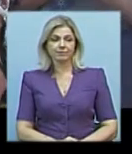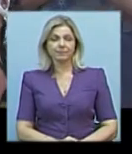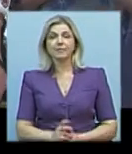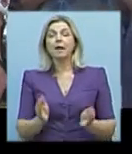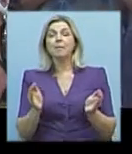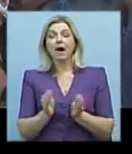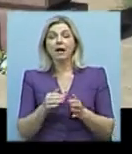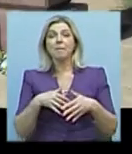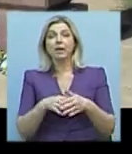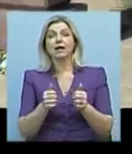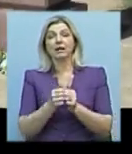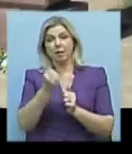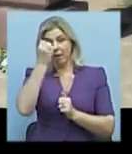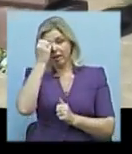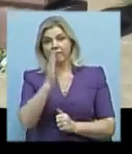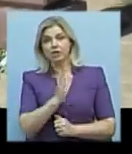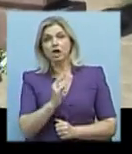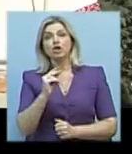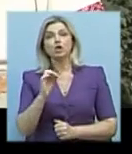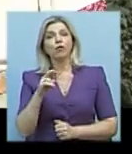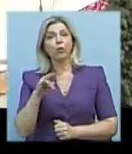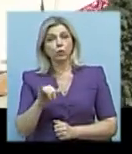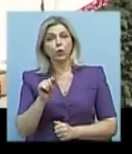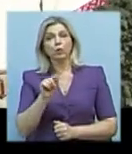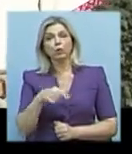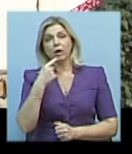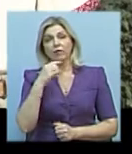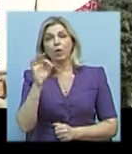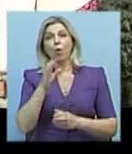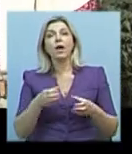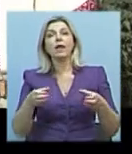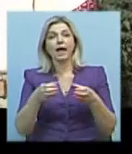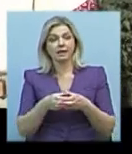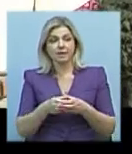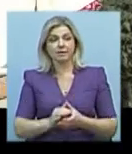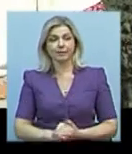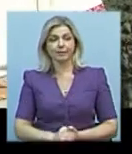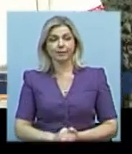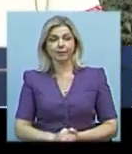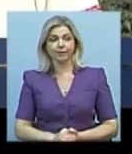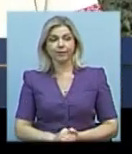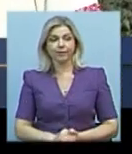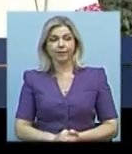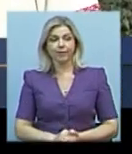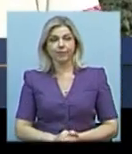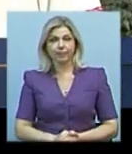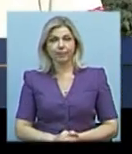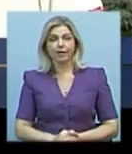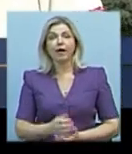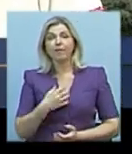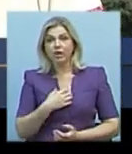Невеликий мітинг біля пам'ятника В'ячеславу Чорноволу. І тут говорили про єдність. І найсумніше то, що